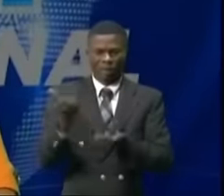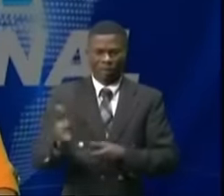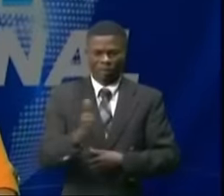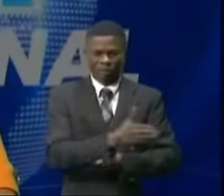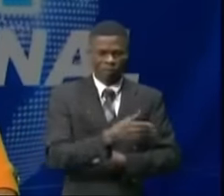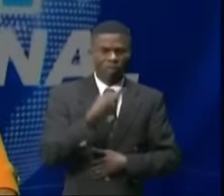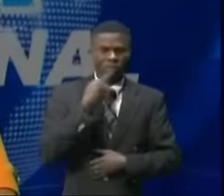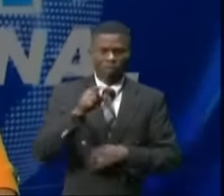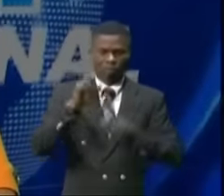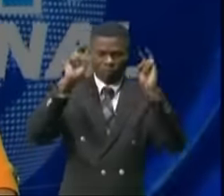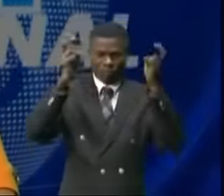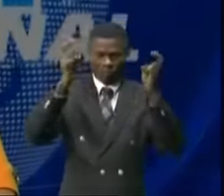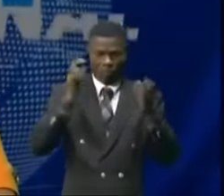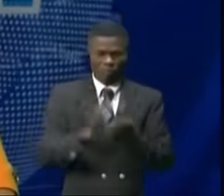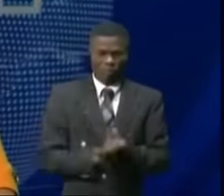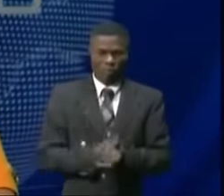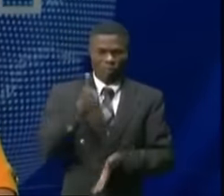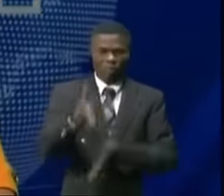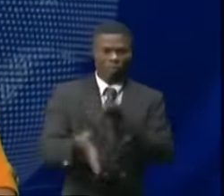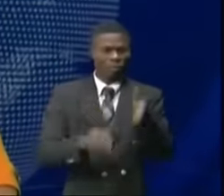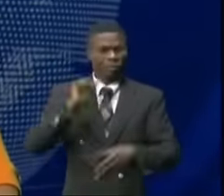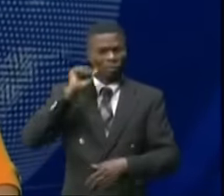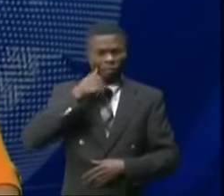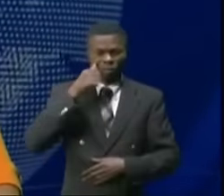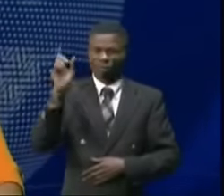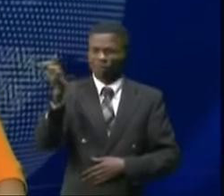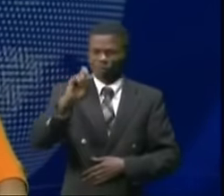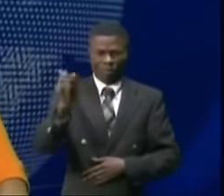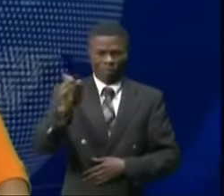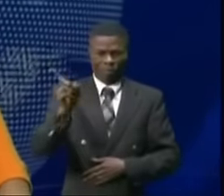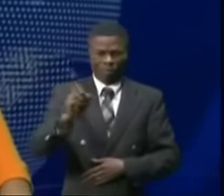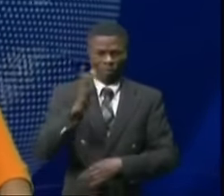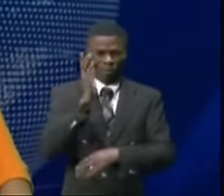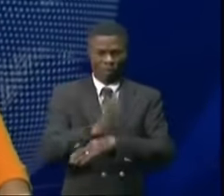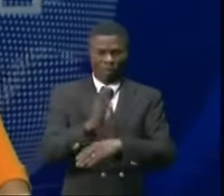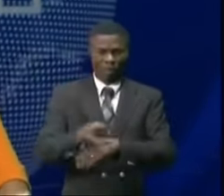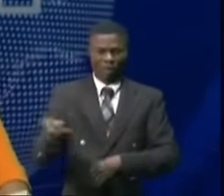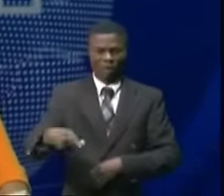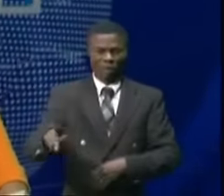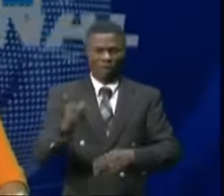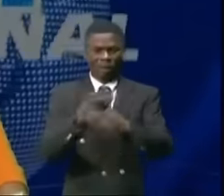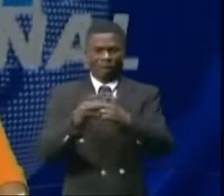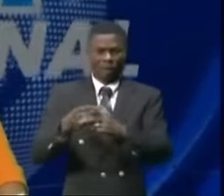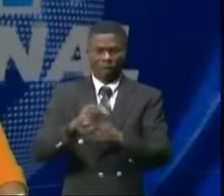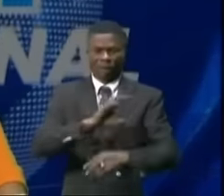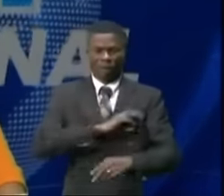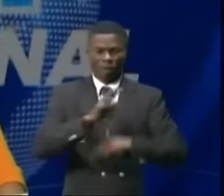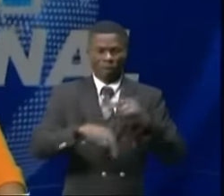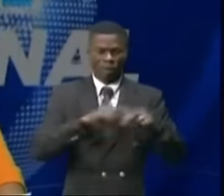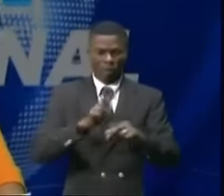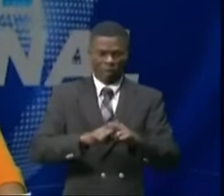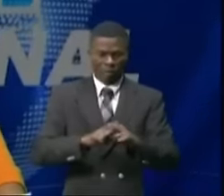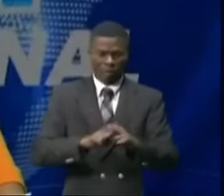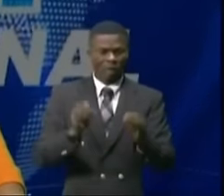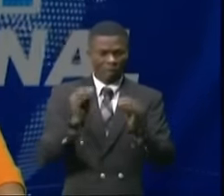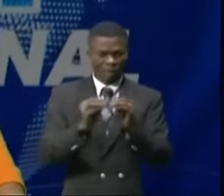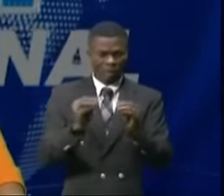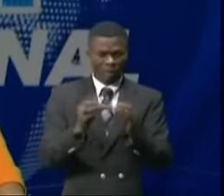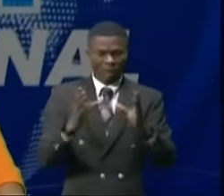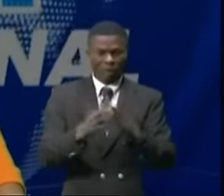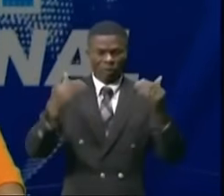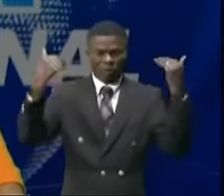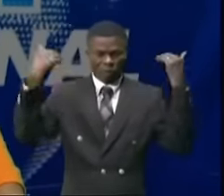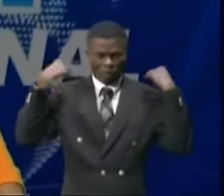Je l'ai dit à l'instant, il n'y a pas de marche demain à Kinshasa. Le Conseil provincial de sécurité vient de se réunir avec